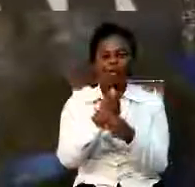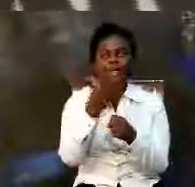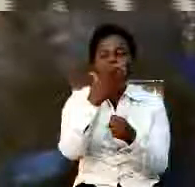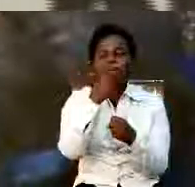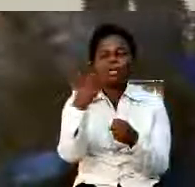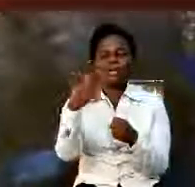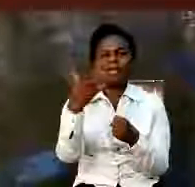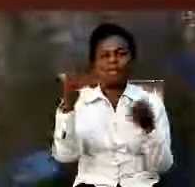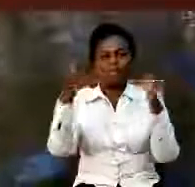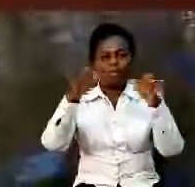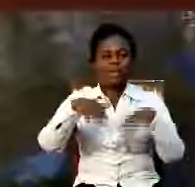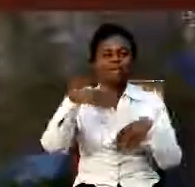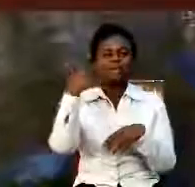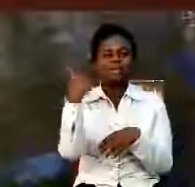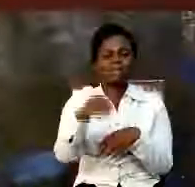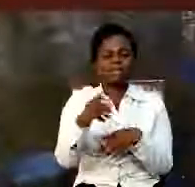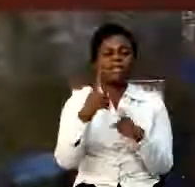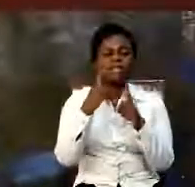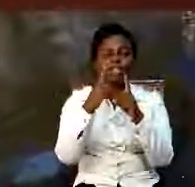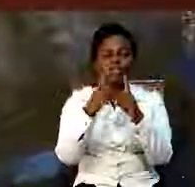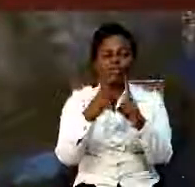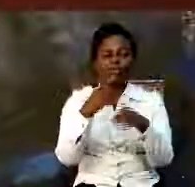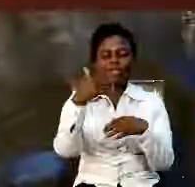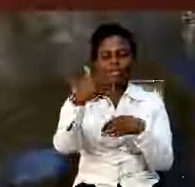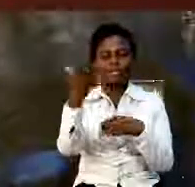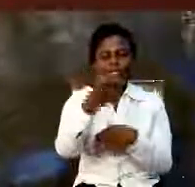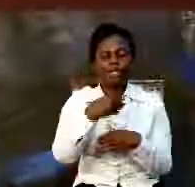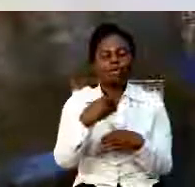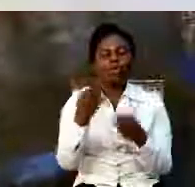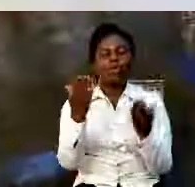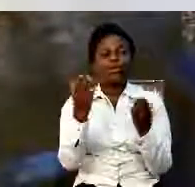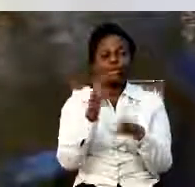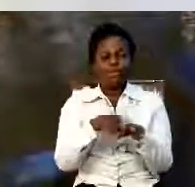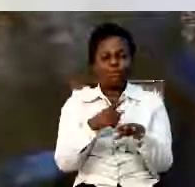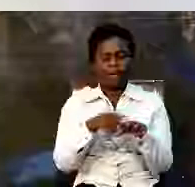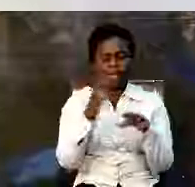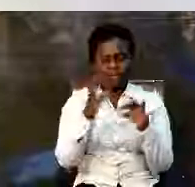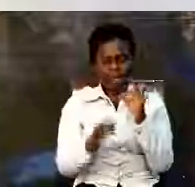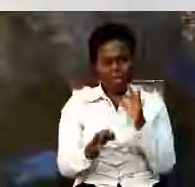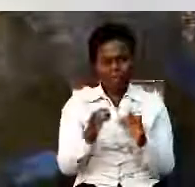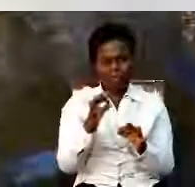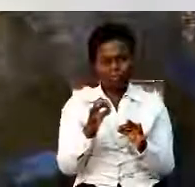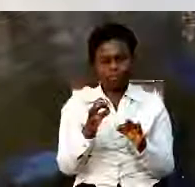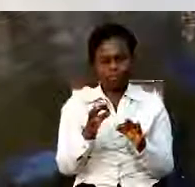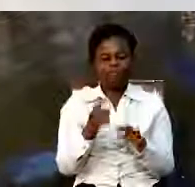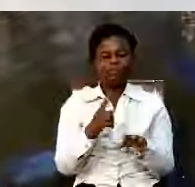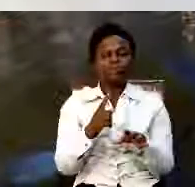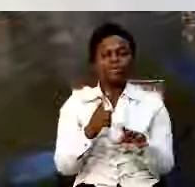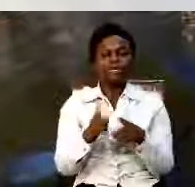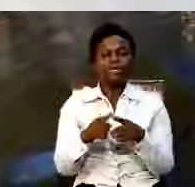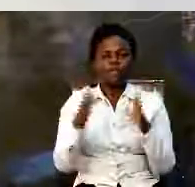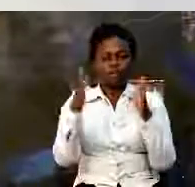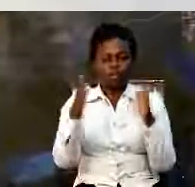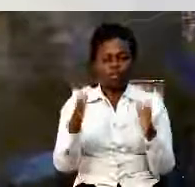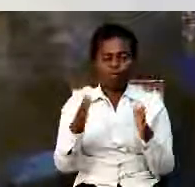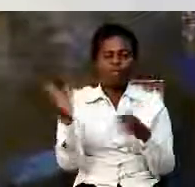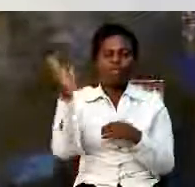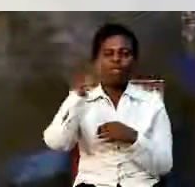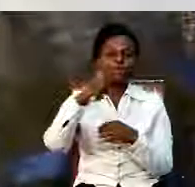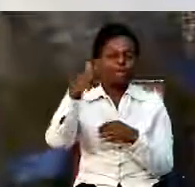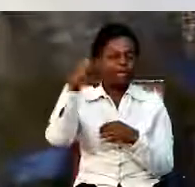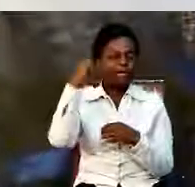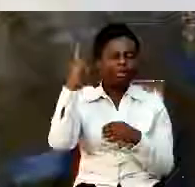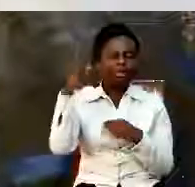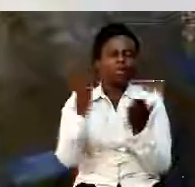kukubariki sana. Basi kinachofuata mbele yetu ni kipindi maalum sana cha neno kuu. Na siku ya jana tulikuwa na